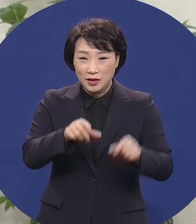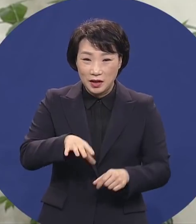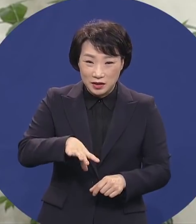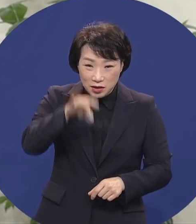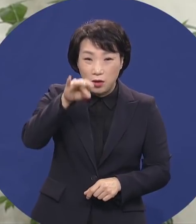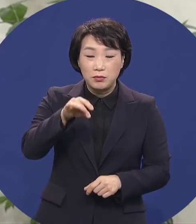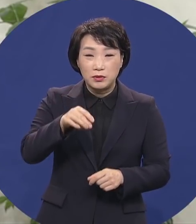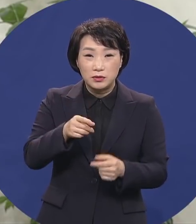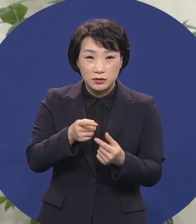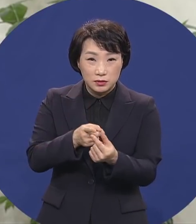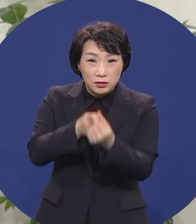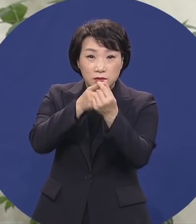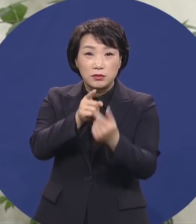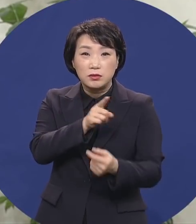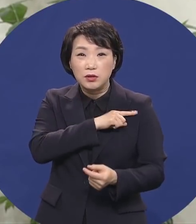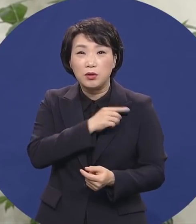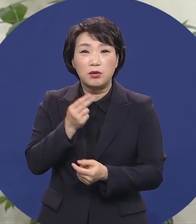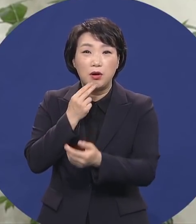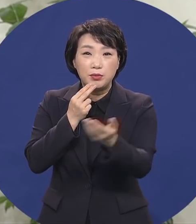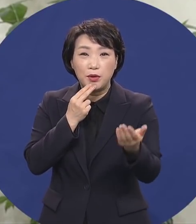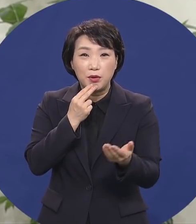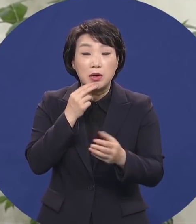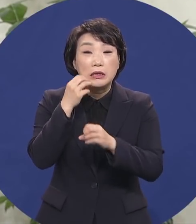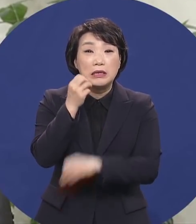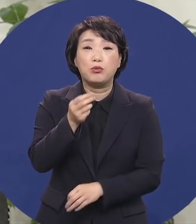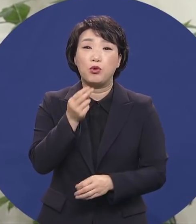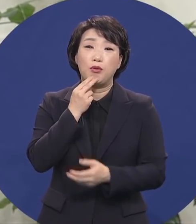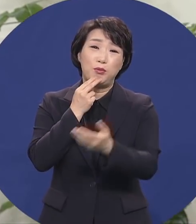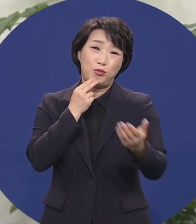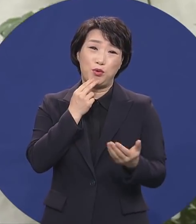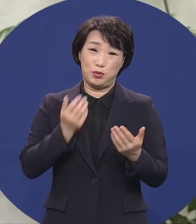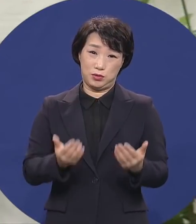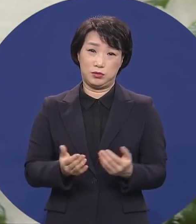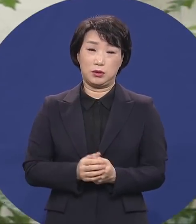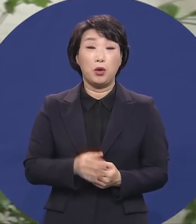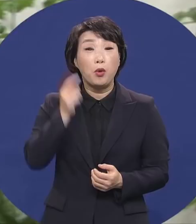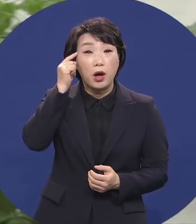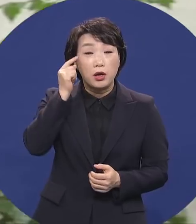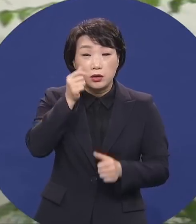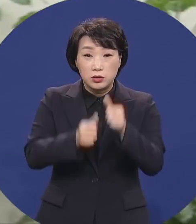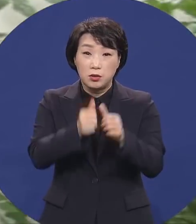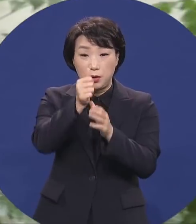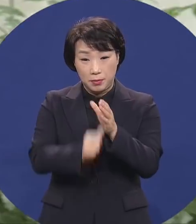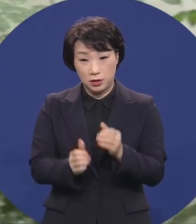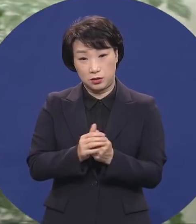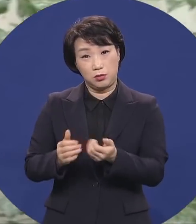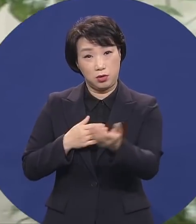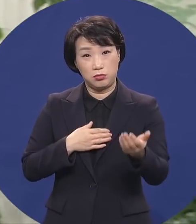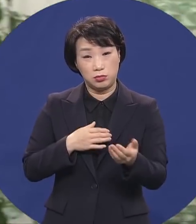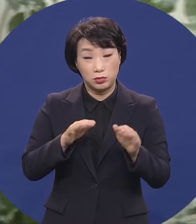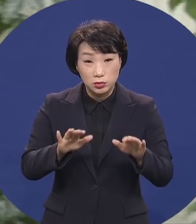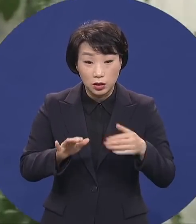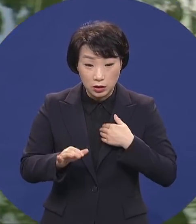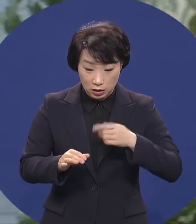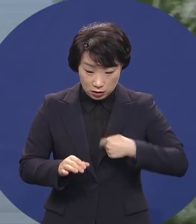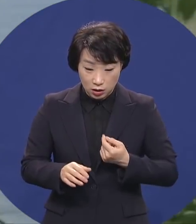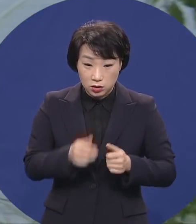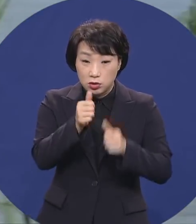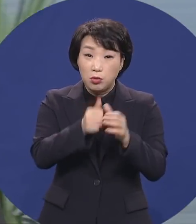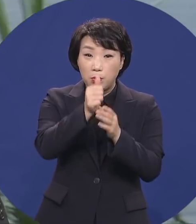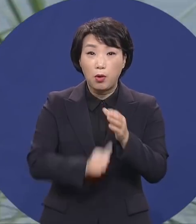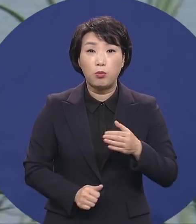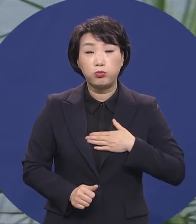제일주의가 없어. 응? 제일 기본이 없어. 시험 들어도. 근데 시험 든 걸 본인이 모르잖아요.